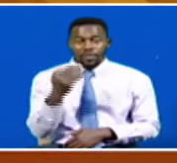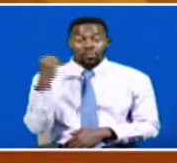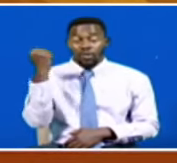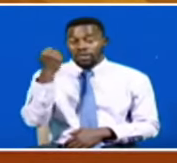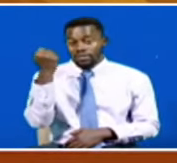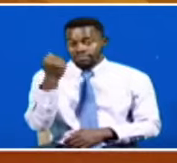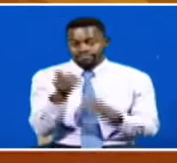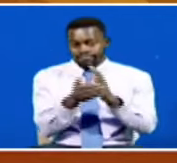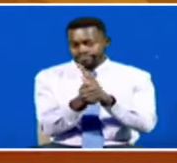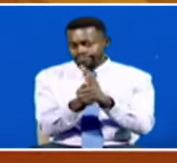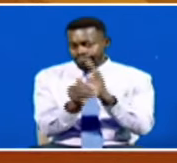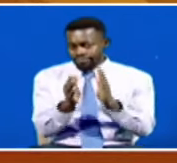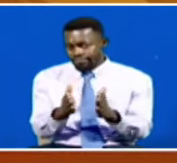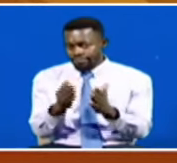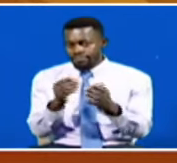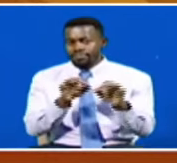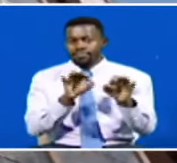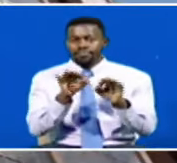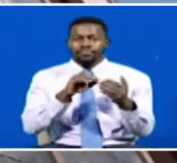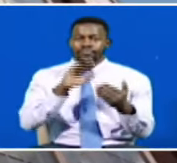Emmanuel To anaarifu.